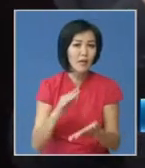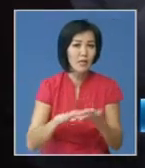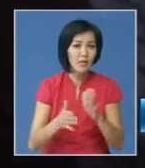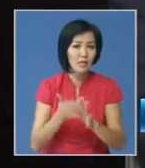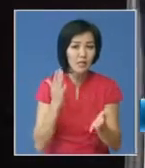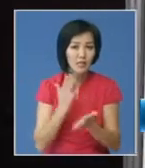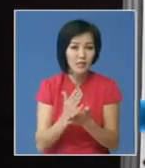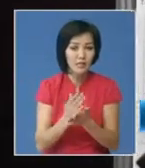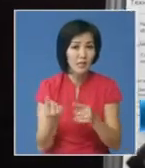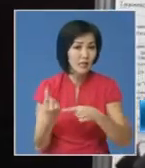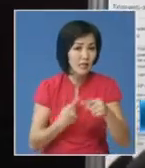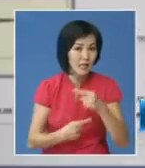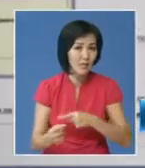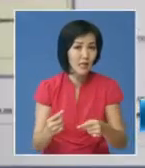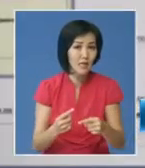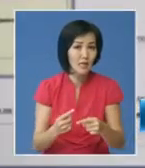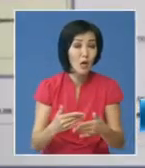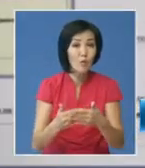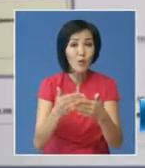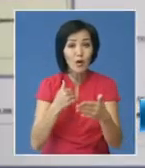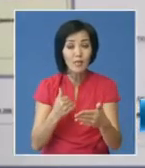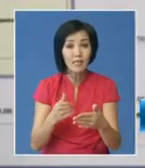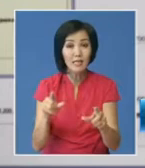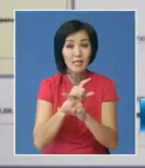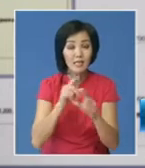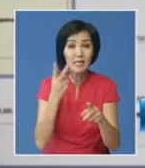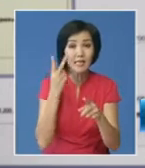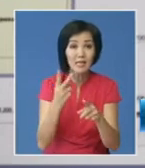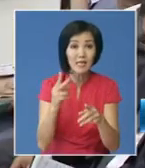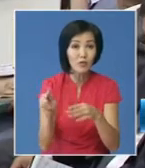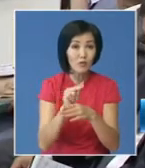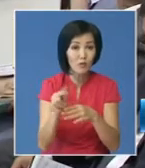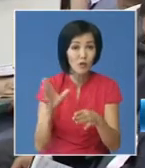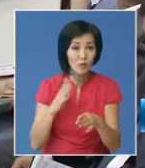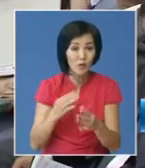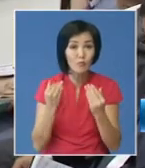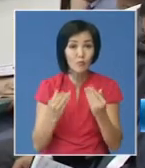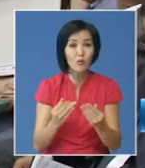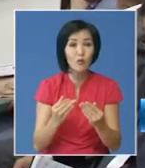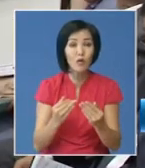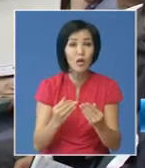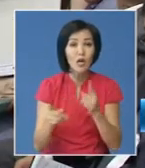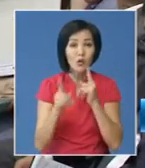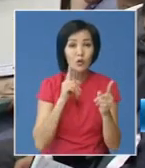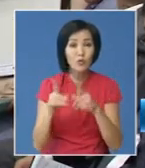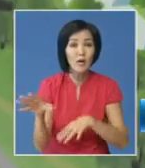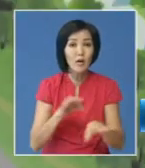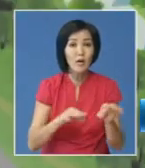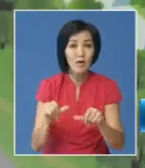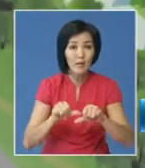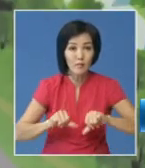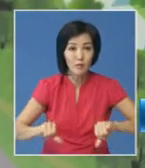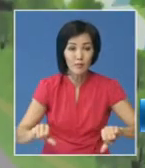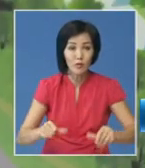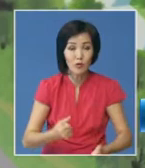жасалған дейді кәсіпкерлер. Бұған дейін бұл кеңесте осы нысан екі рет түзетілген еді. Бүгінгі басқосуда жобаға комиссия мүшелері қолдау